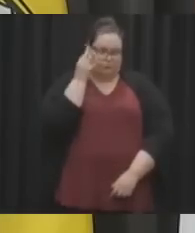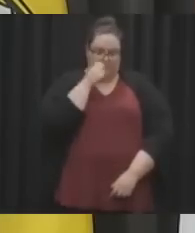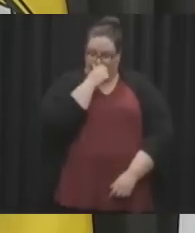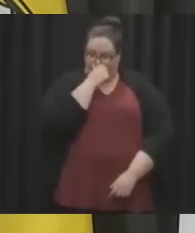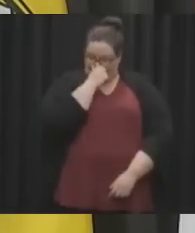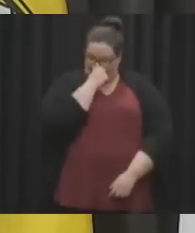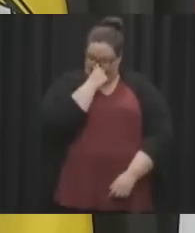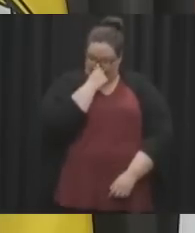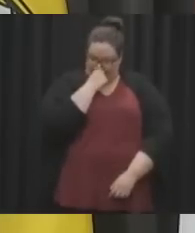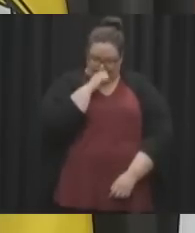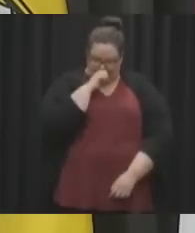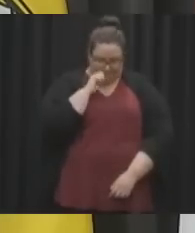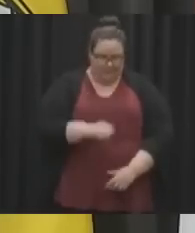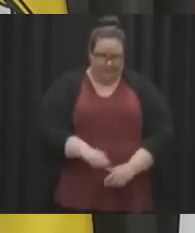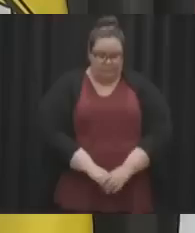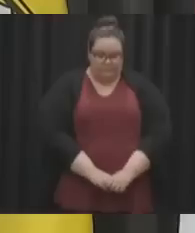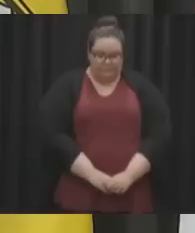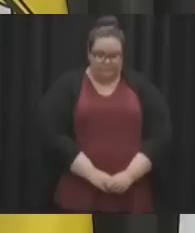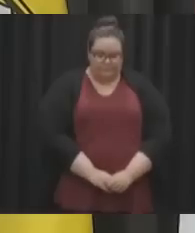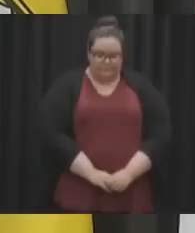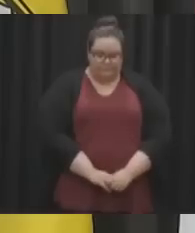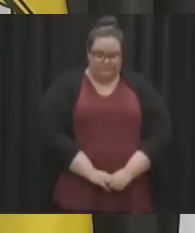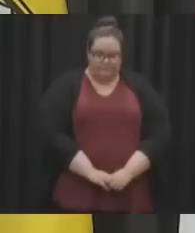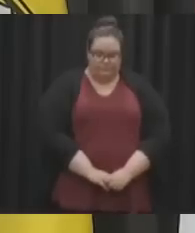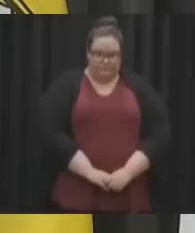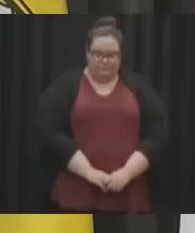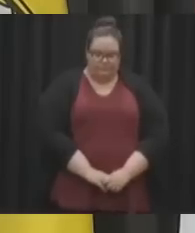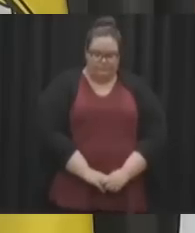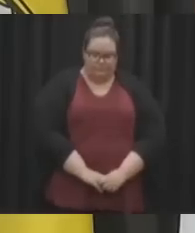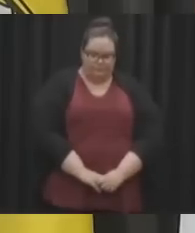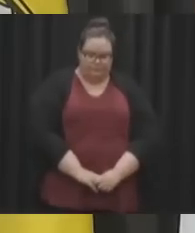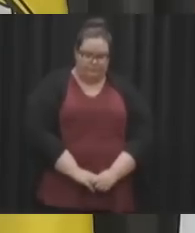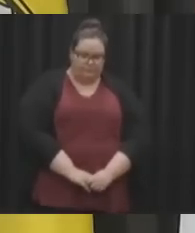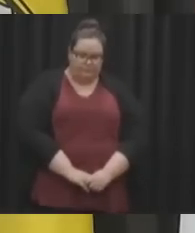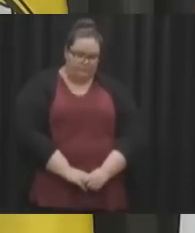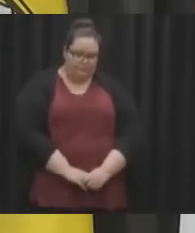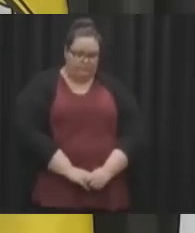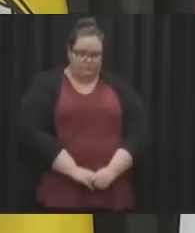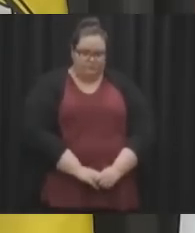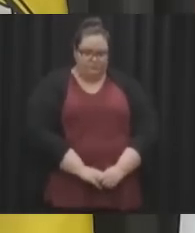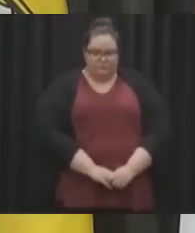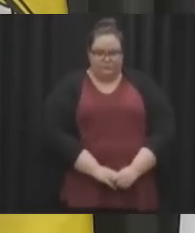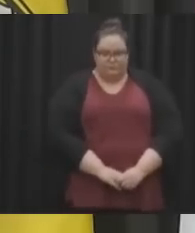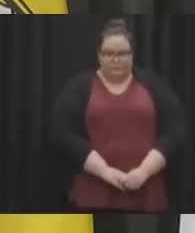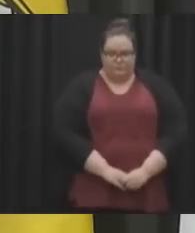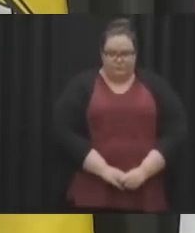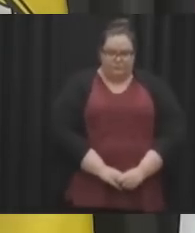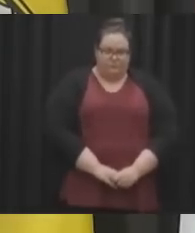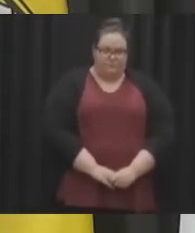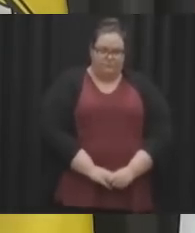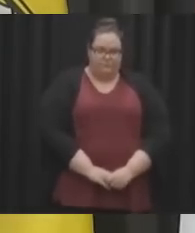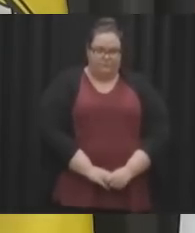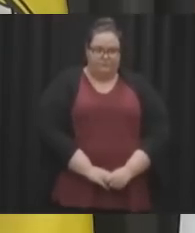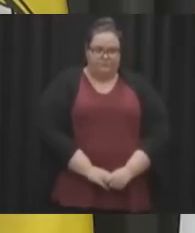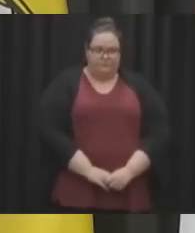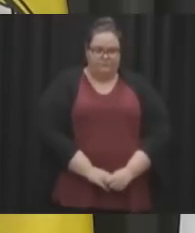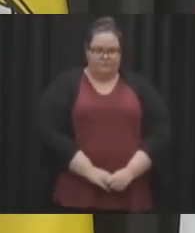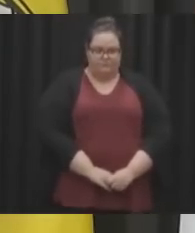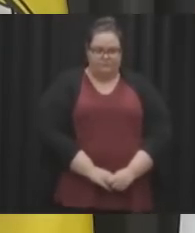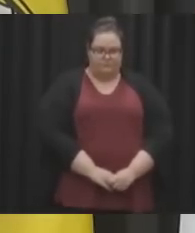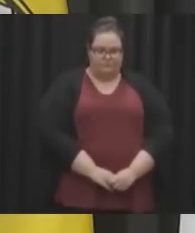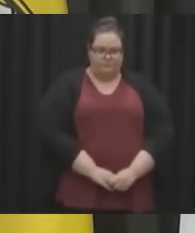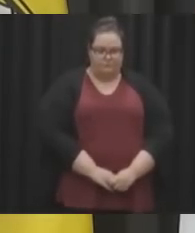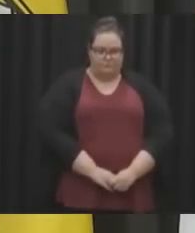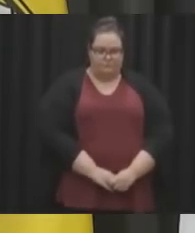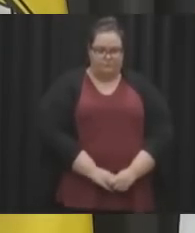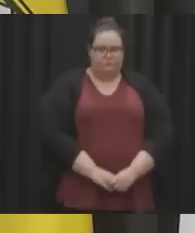tout le temps quand tu es à l'école. La seule exception est quand tu es en train de manger ou que tu es dans une salle de gym pour